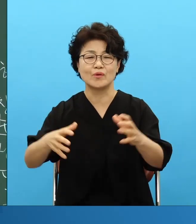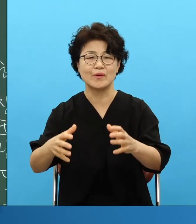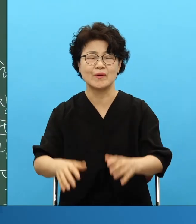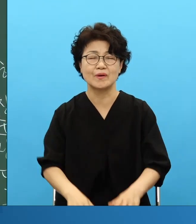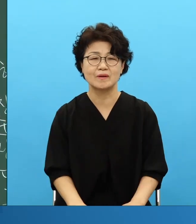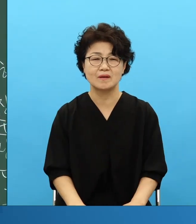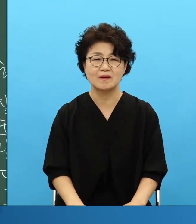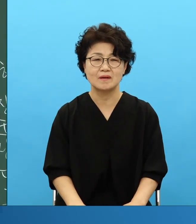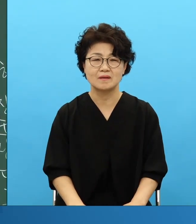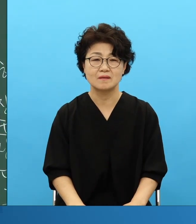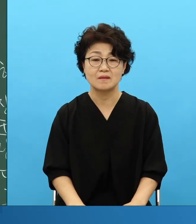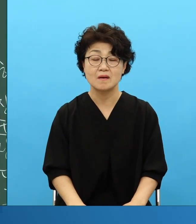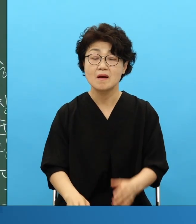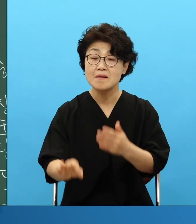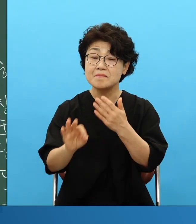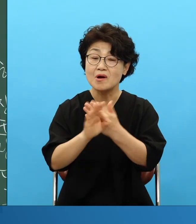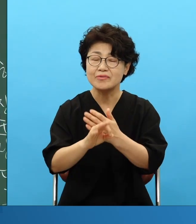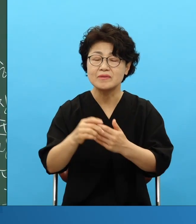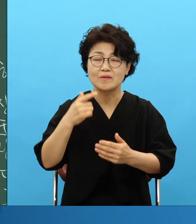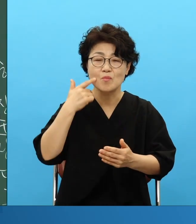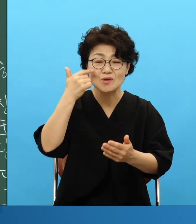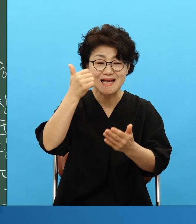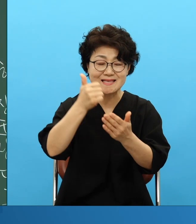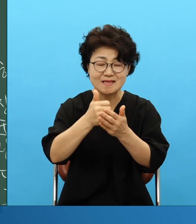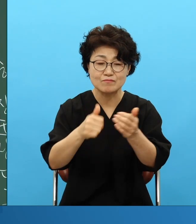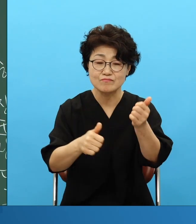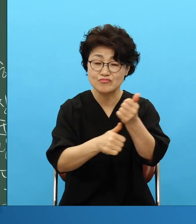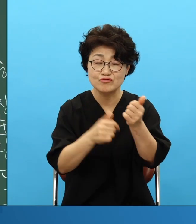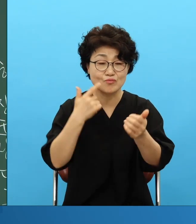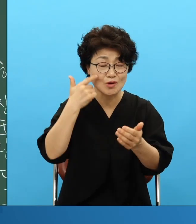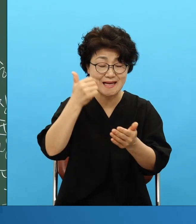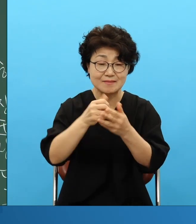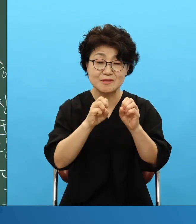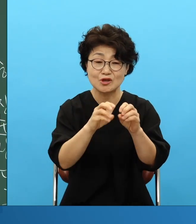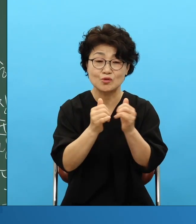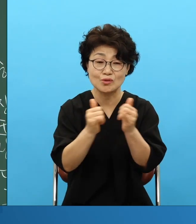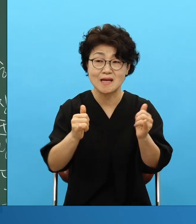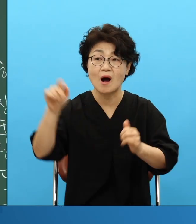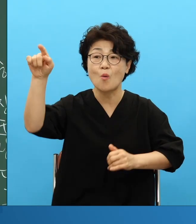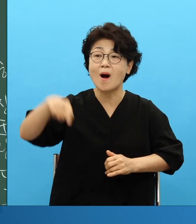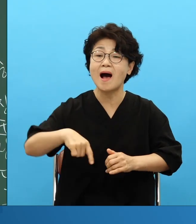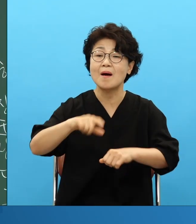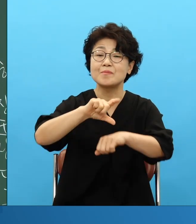교육자는 몇 시에 와야 되겠죠? What time should the pastor come? 이 사람이